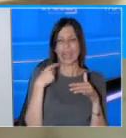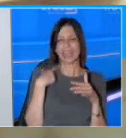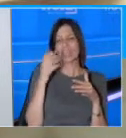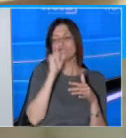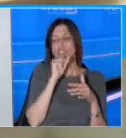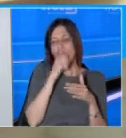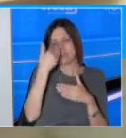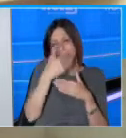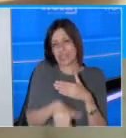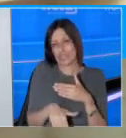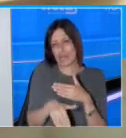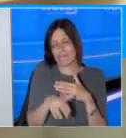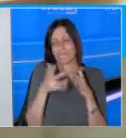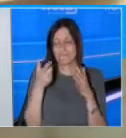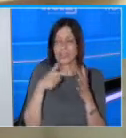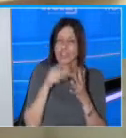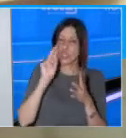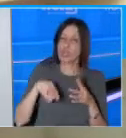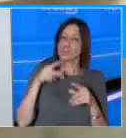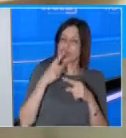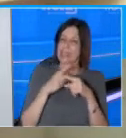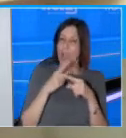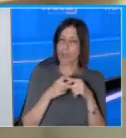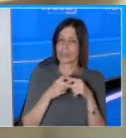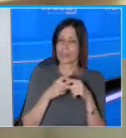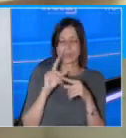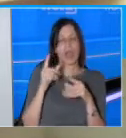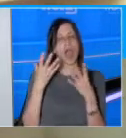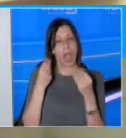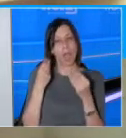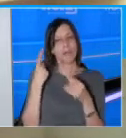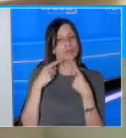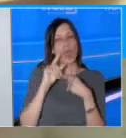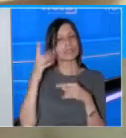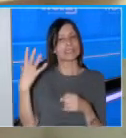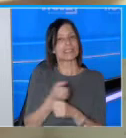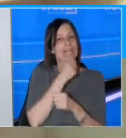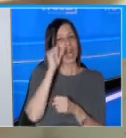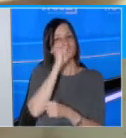אז יש לך יתרון. כבר הרבה מאוד שנים לא זכה שיר שהיה